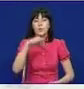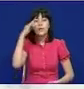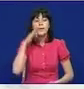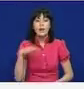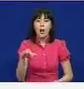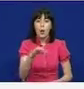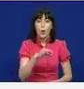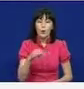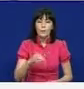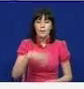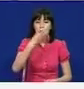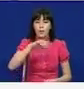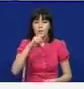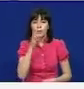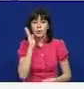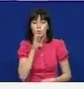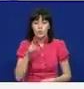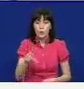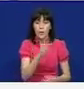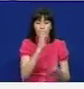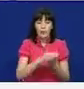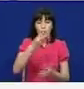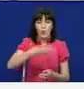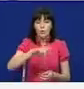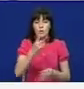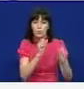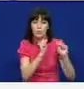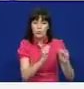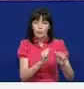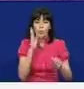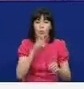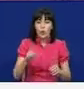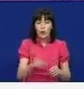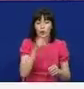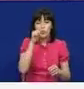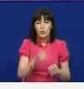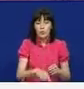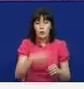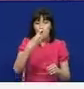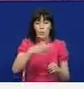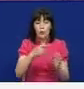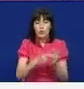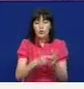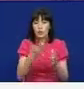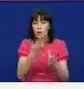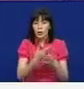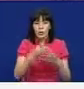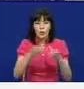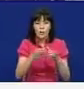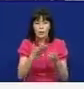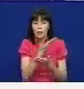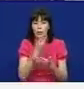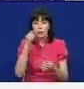Қазақстан облысында 41 су айдыны бар, оның 31-і су қойма, оны көлдер. Сол су айдындарының 37-сінде құтқару қызметі